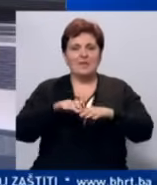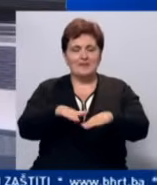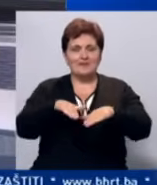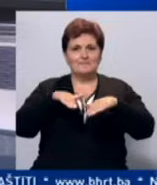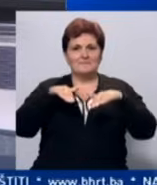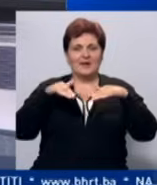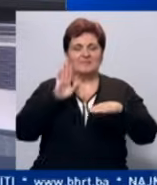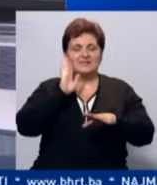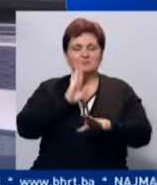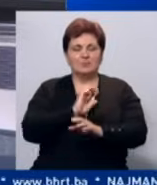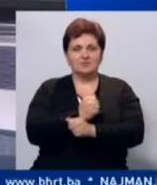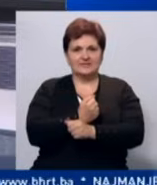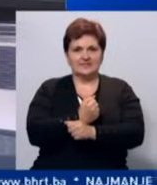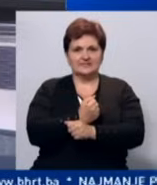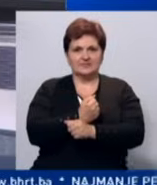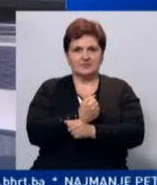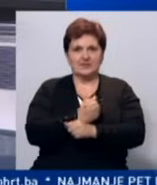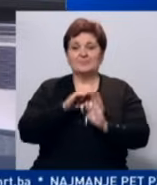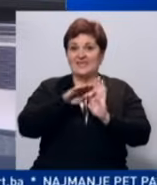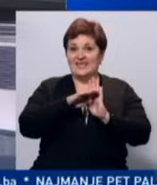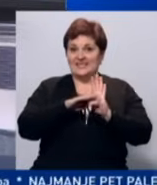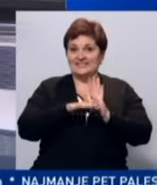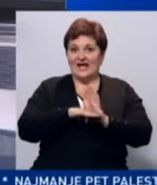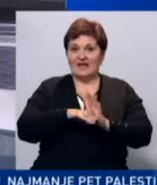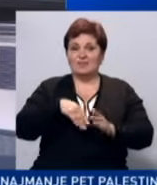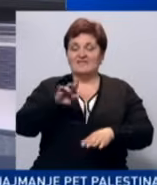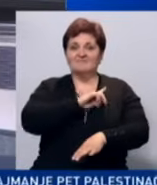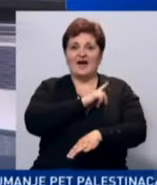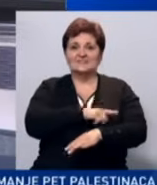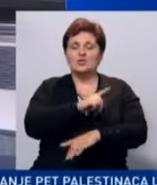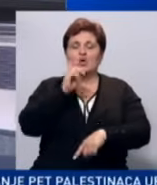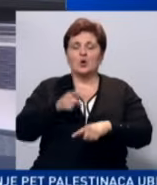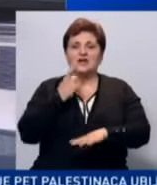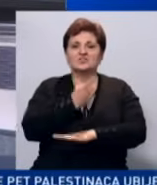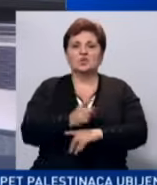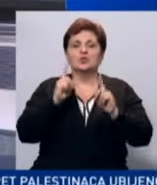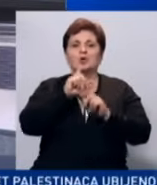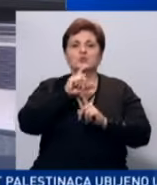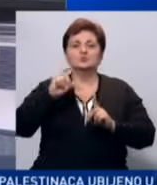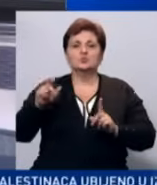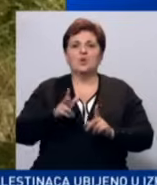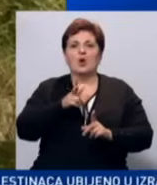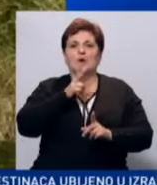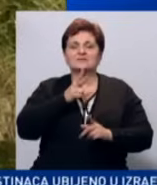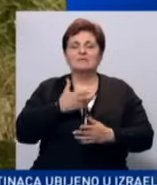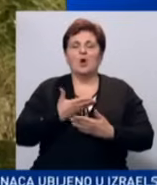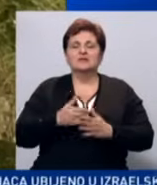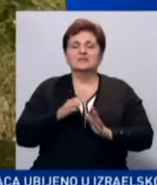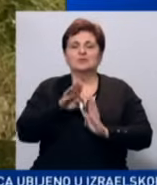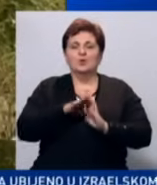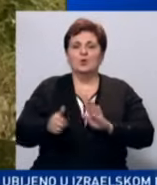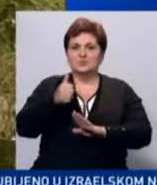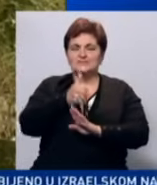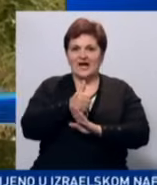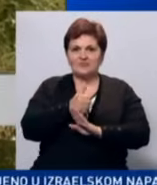Parlamentarne skupštine Bosne i Hercegovine. Zakon je stavljen van snage do konačne odluke suda o zahtjevu za ocjenu ustavnosti.